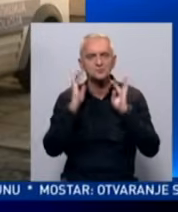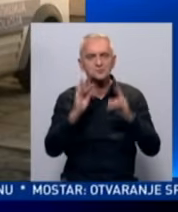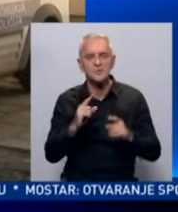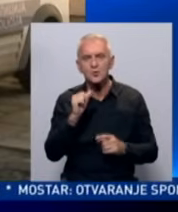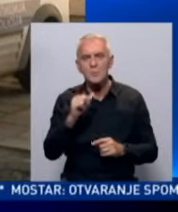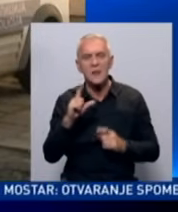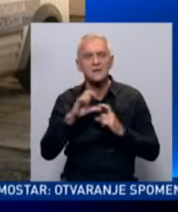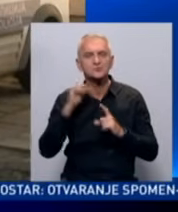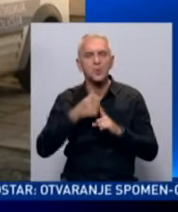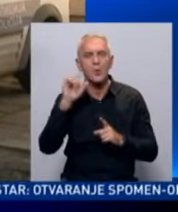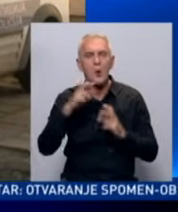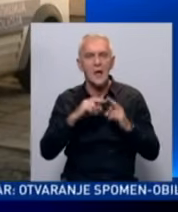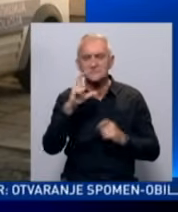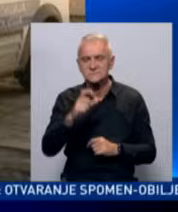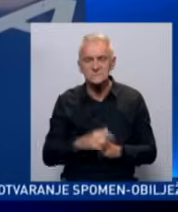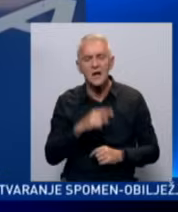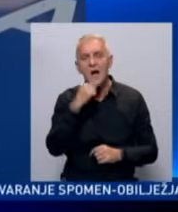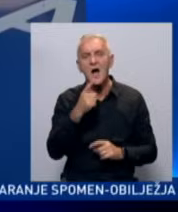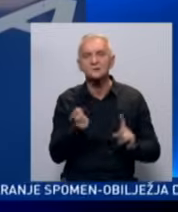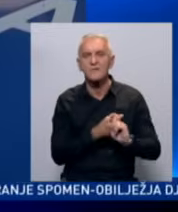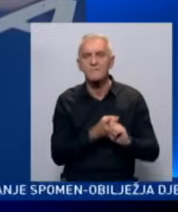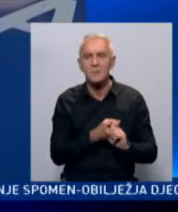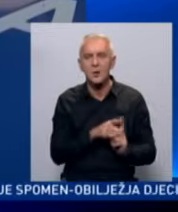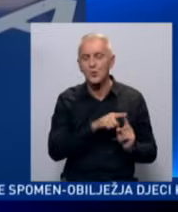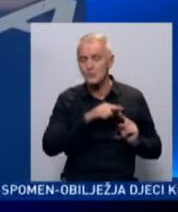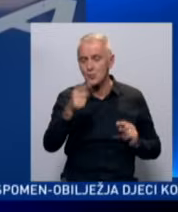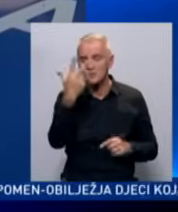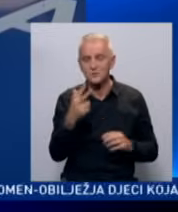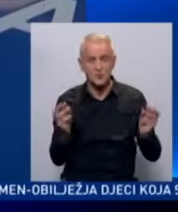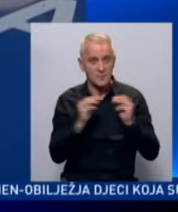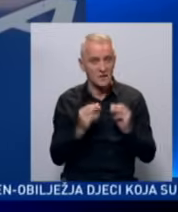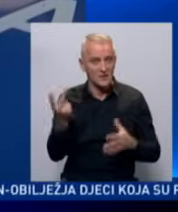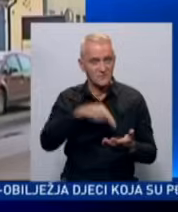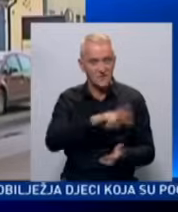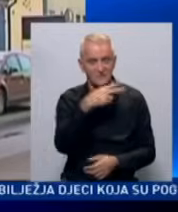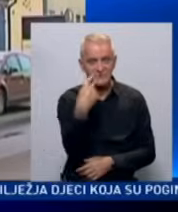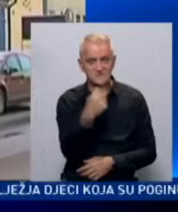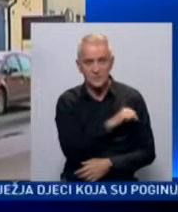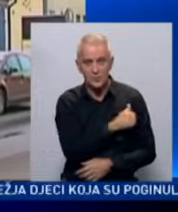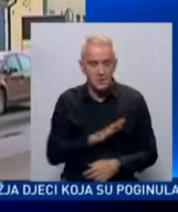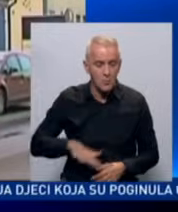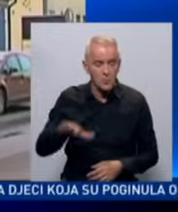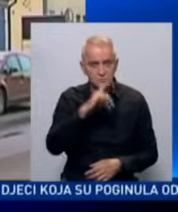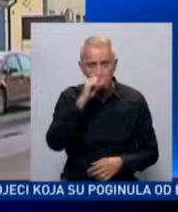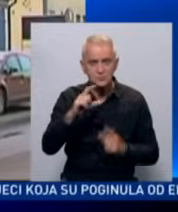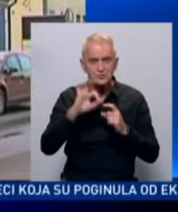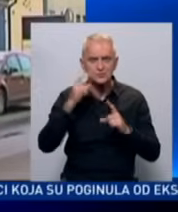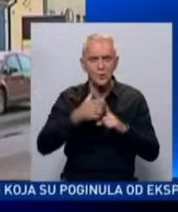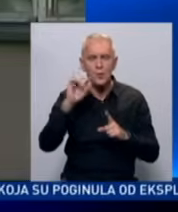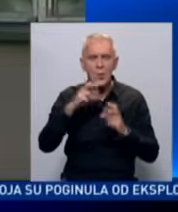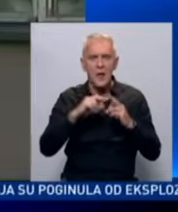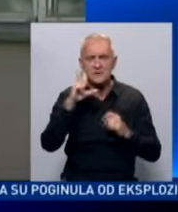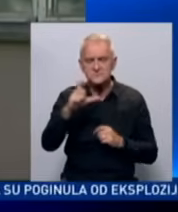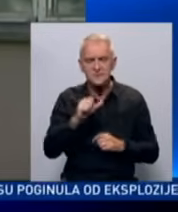Sokolac. Osumnjičeni su da su od februara do 3. aprila 2020. godine na području opština Sokolac, Han